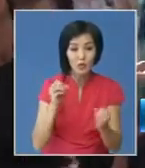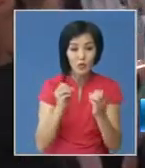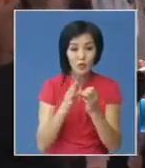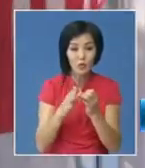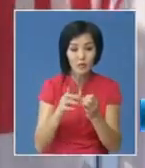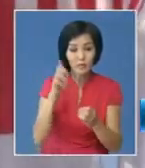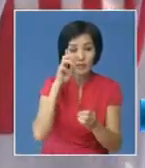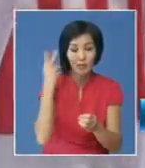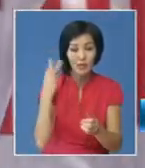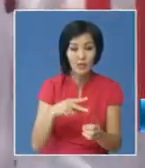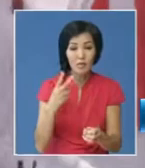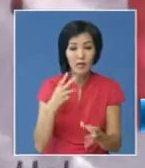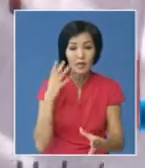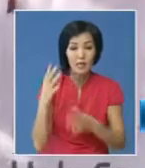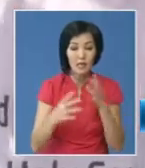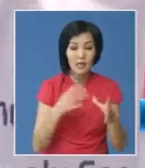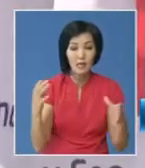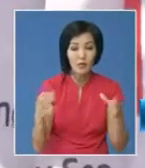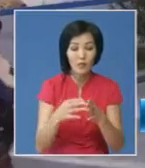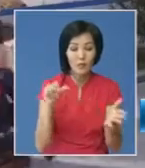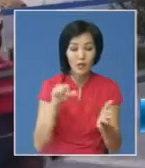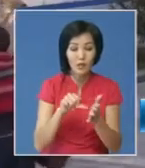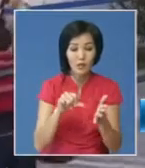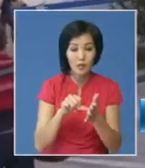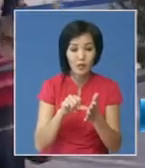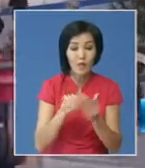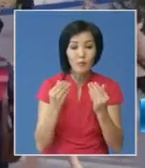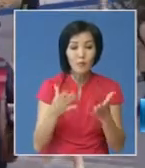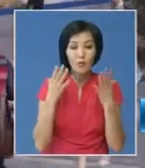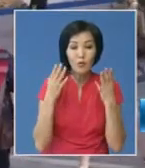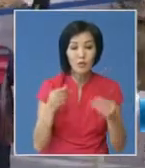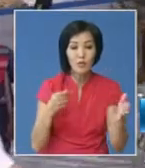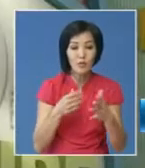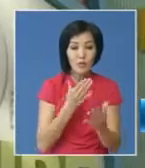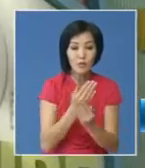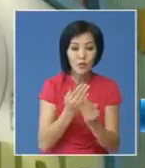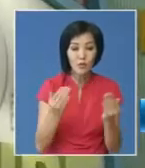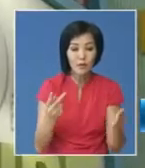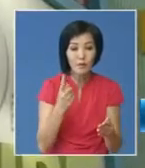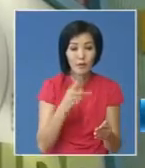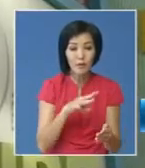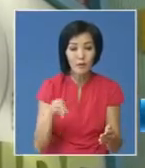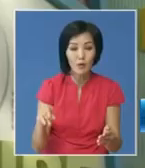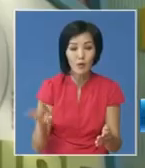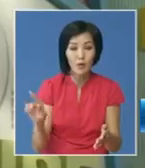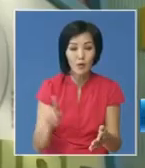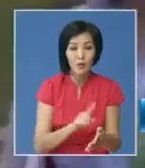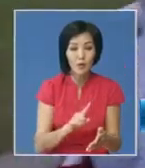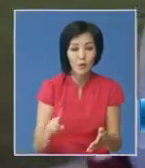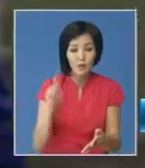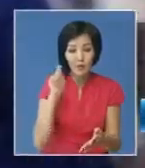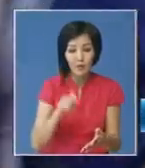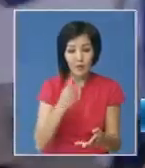ел мен 22 халықаралық ұйым қатысуда. Ал бүгінгі күнге дейін халықаралық көрме көрмеге 1 миллионнан астам қонақ келіп